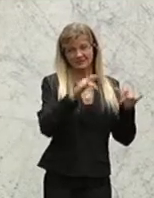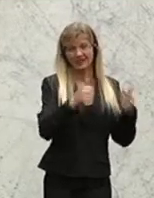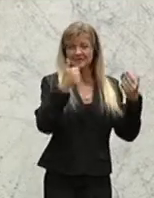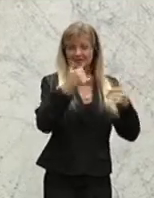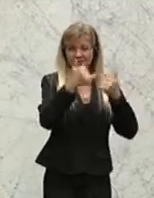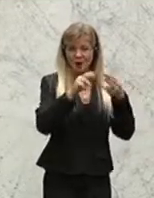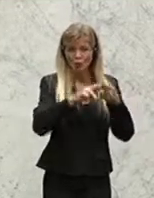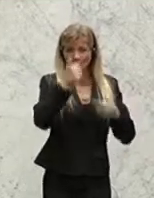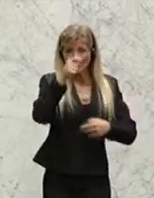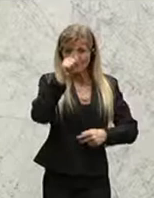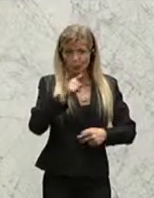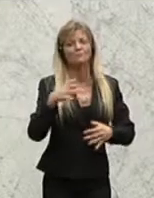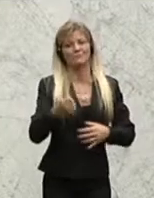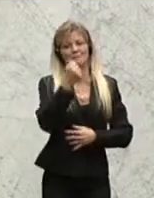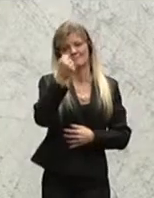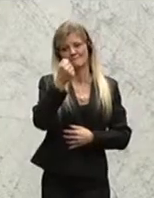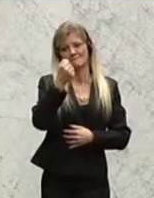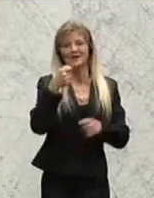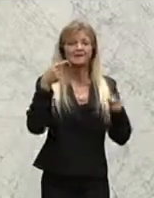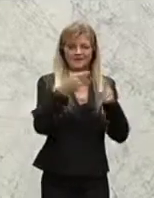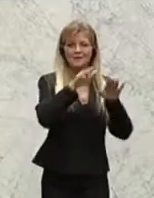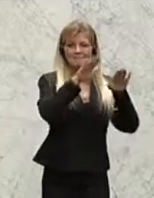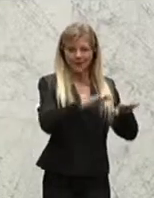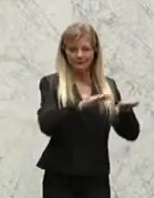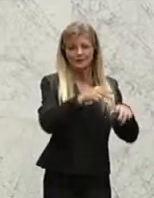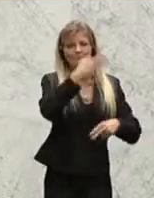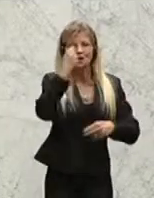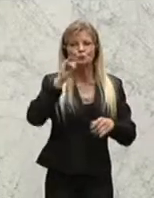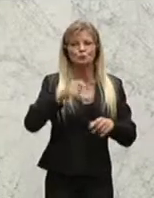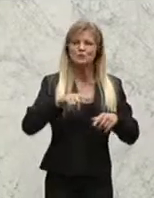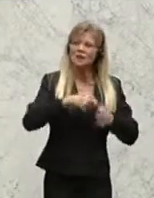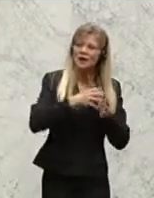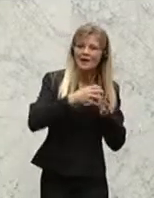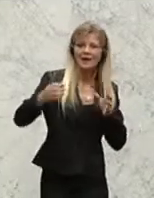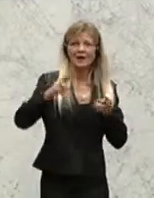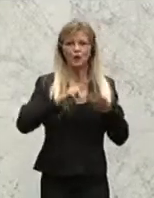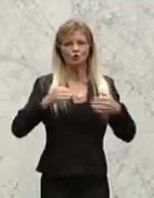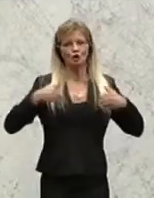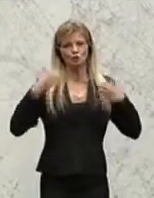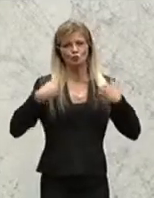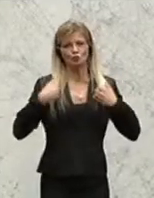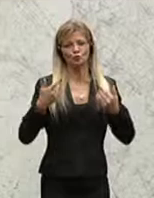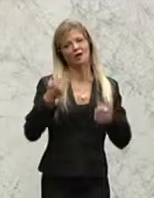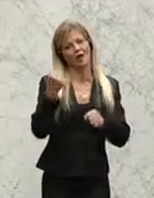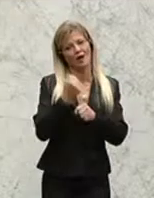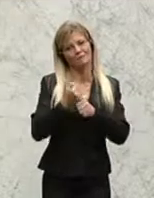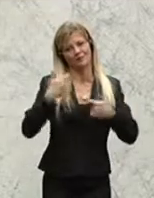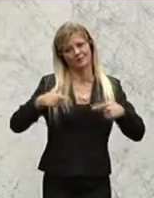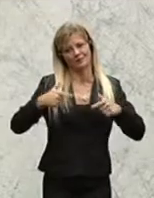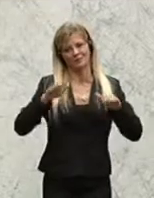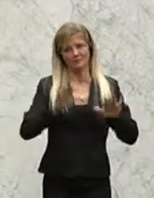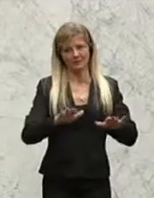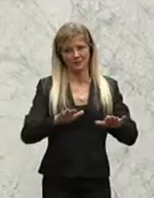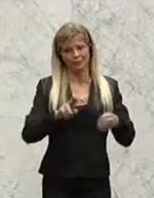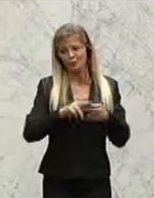einem Monat erreicht. Das Ziel bleibt, dass die Menschen länger und gesünder im Erwerbsleben bleiben und dass Jobs für